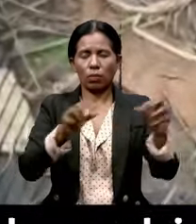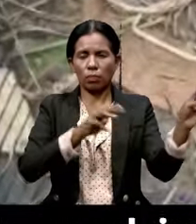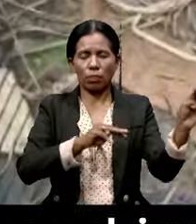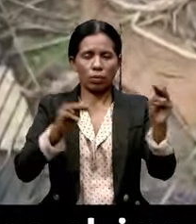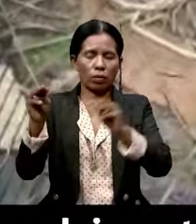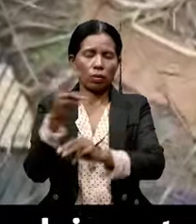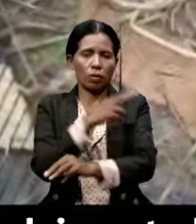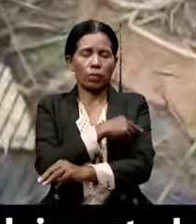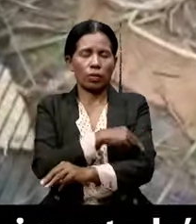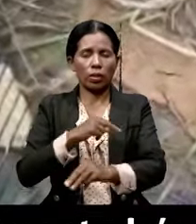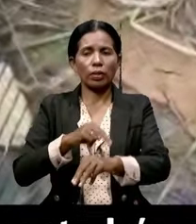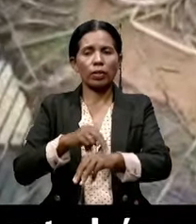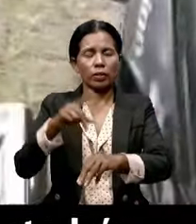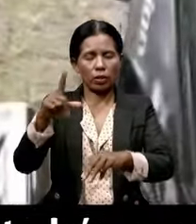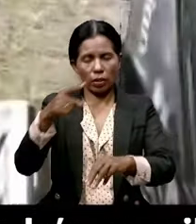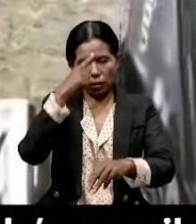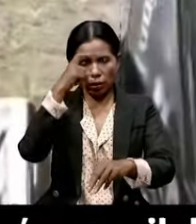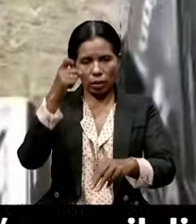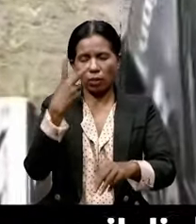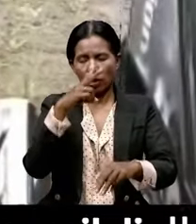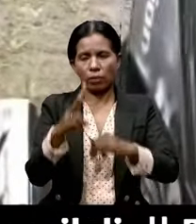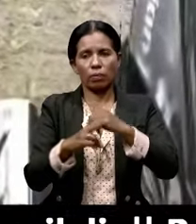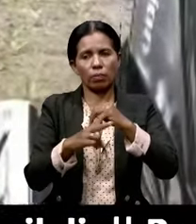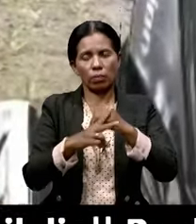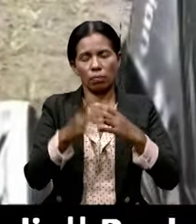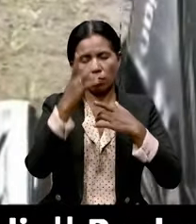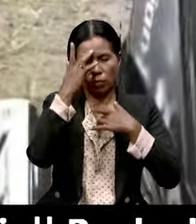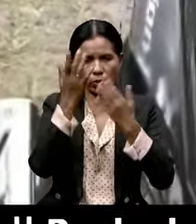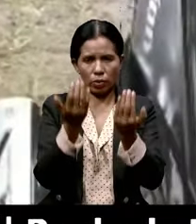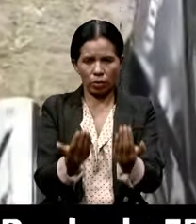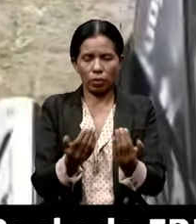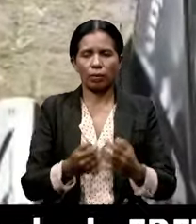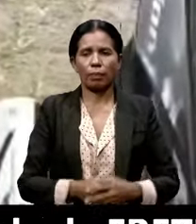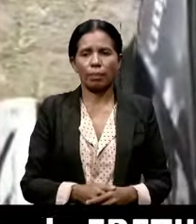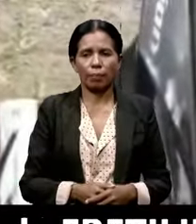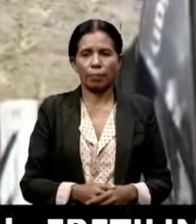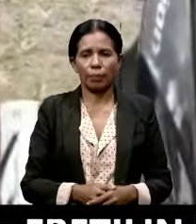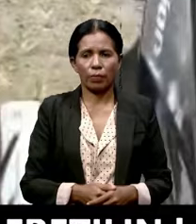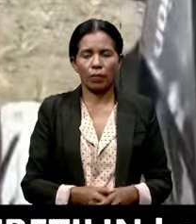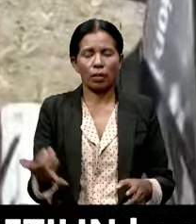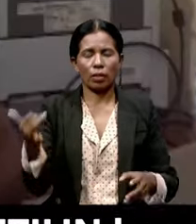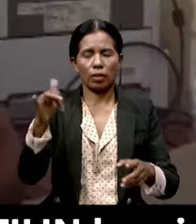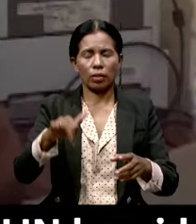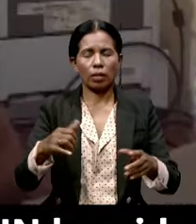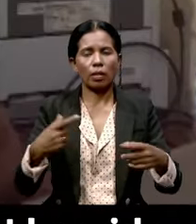ba Hospital Nacional, também vítima nia condição grave. E a acidente, né, sira